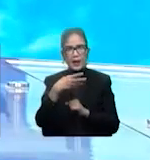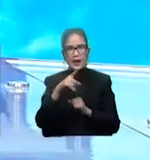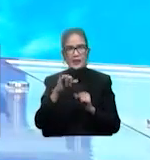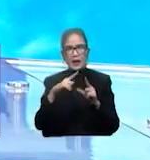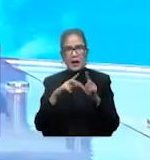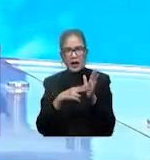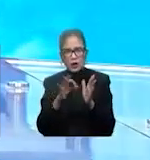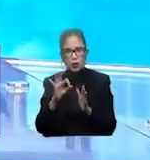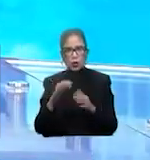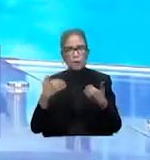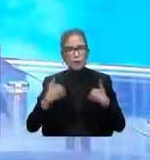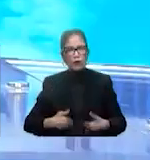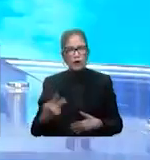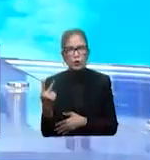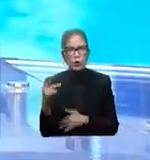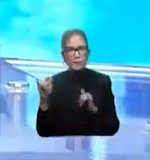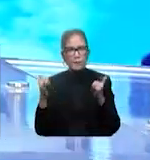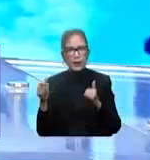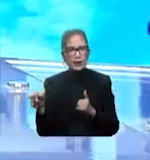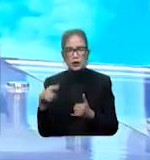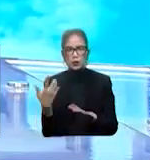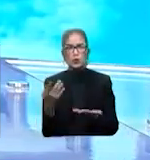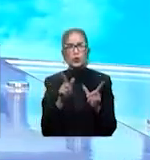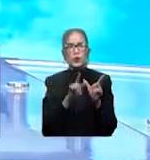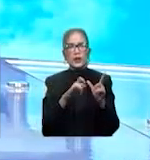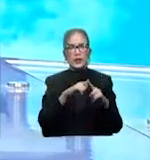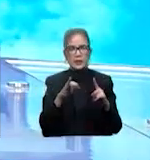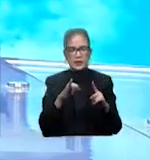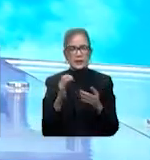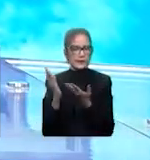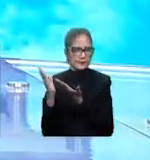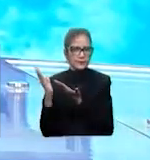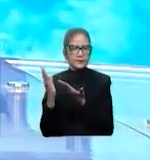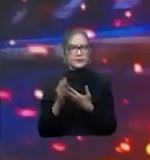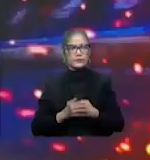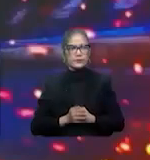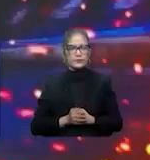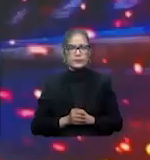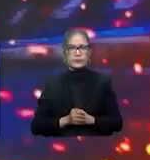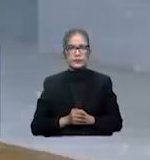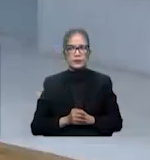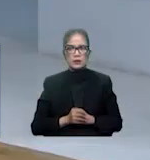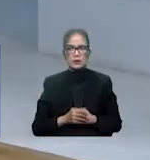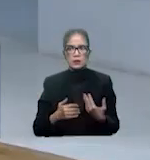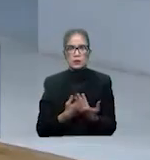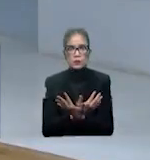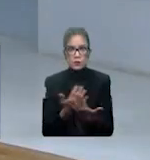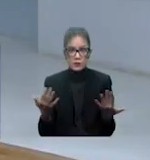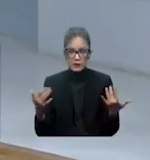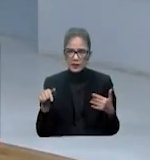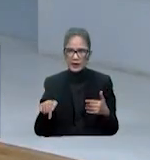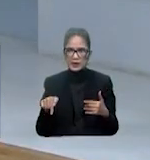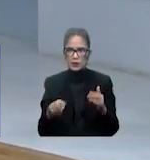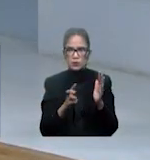pemain? Kami punya ulasannya bersama rekan Wiki Adrian. Silakan Wiki. Juga pemirsa, Wes Hilgers dan juga Eliano